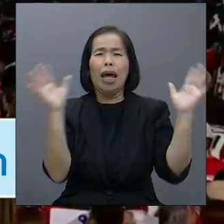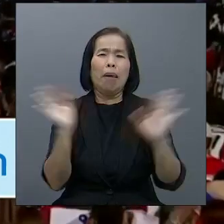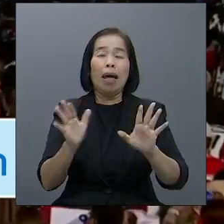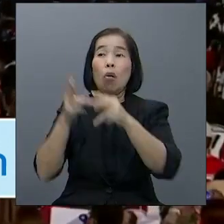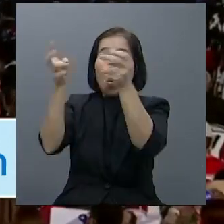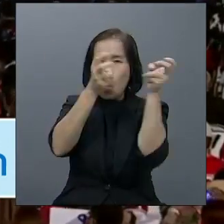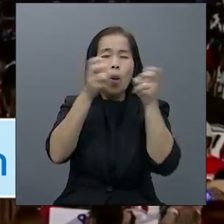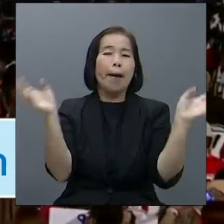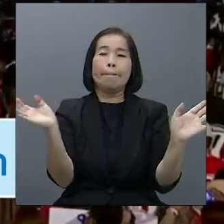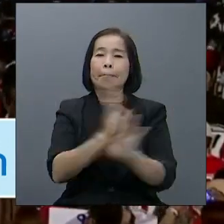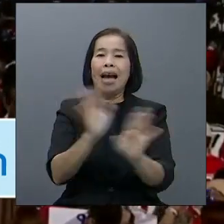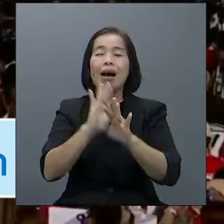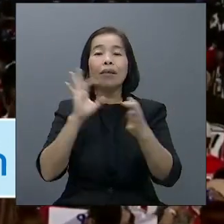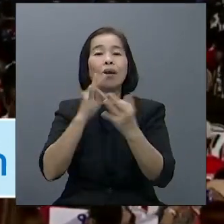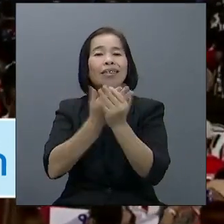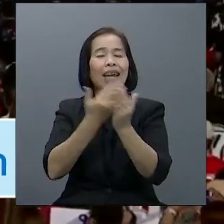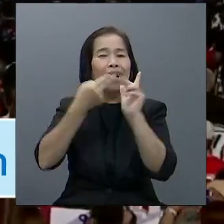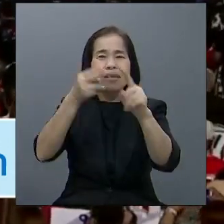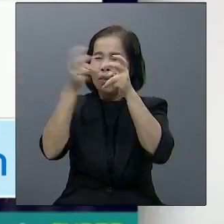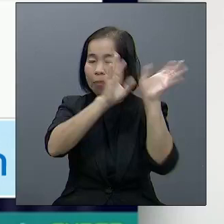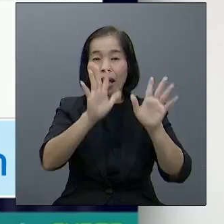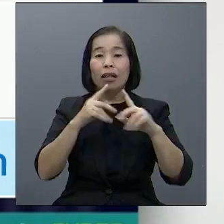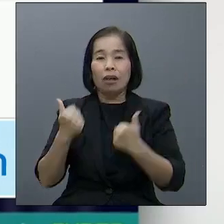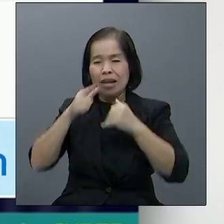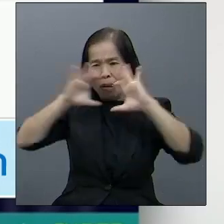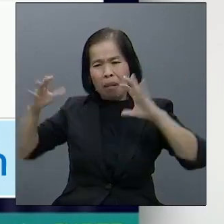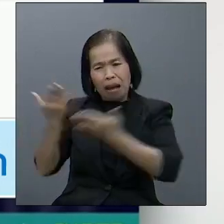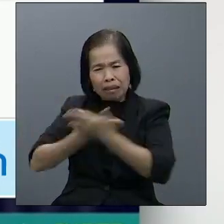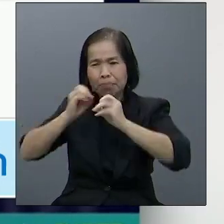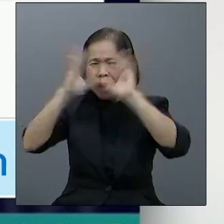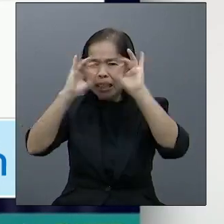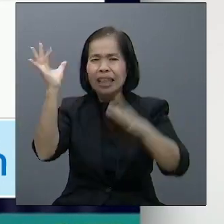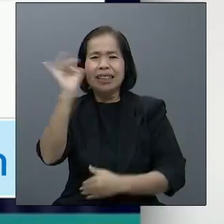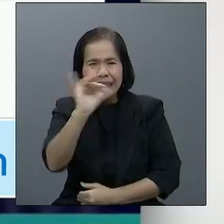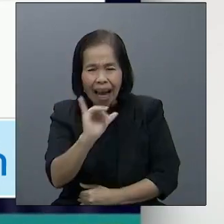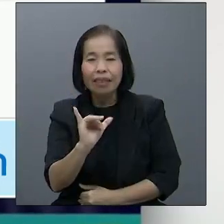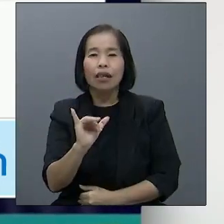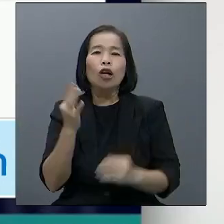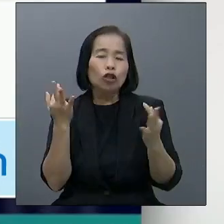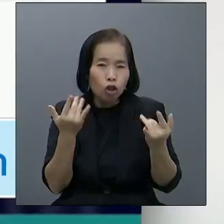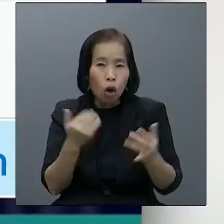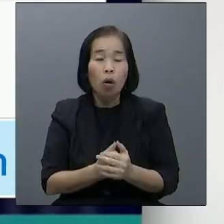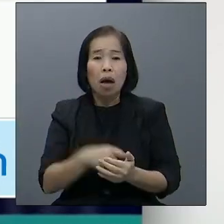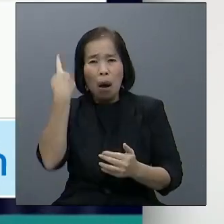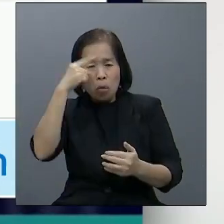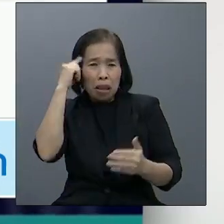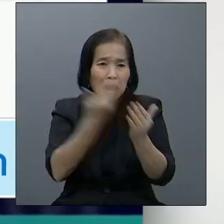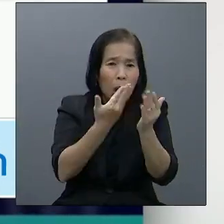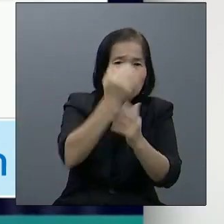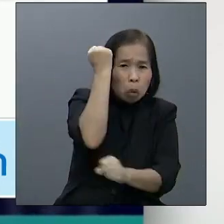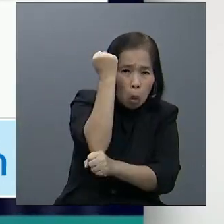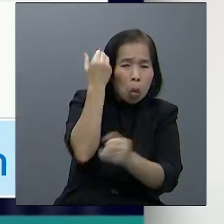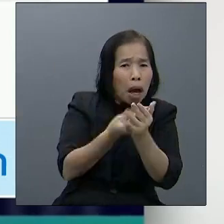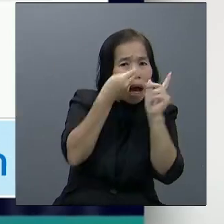ไรทั้งนั้นที่เกี่ยวกับเงินเพราะว่าตอนนี้ทางการเขายังคุยกันไม่เคลียร์เลยว่าใครจะได้บ้างนะแล้วก็พูดว่ามีรายได้สูงรายได้น้อยเนี่ยจะประเมินกันยังไงพื้น